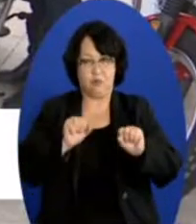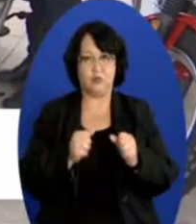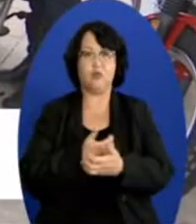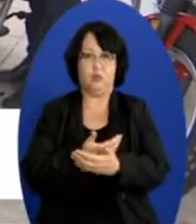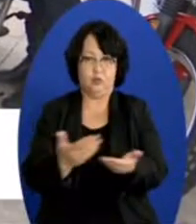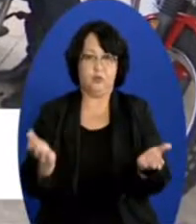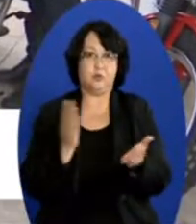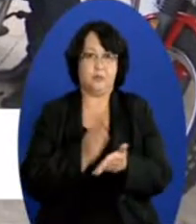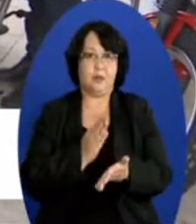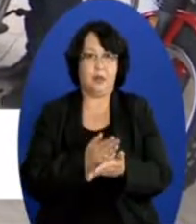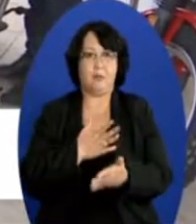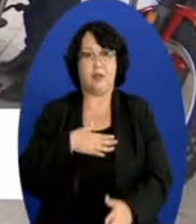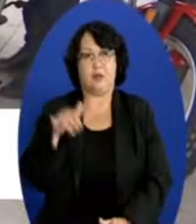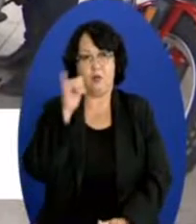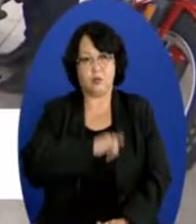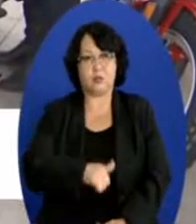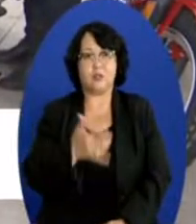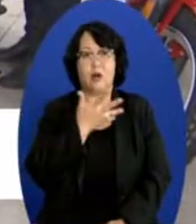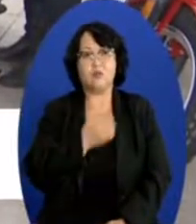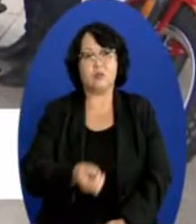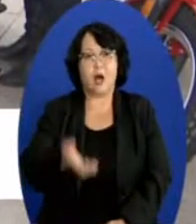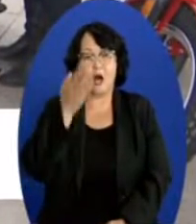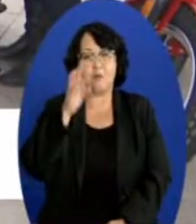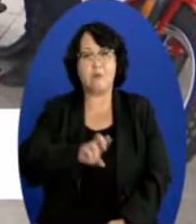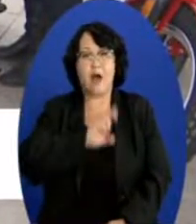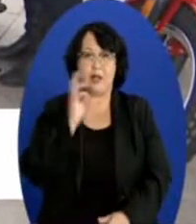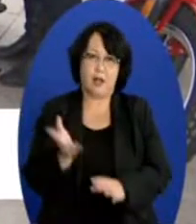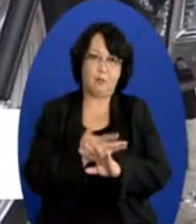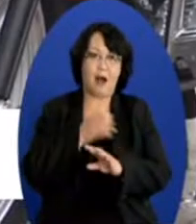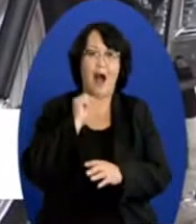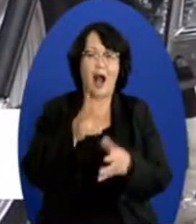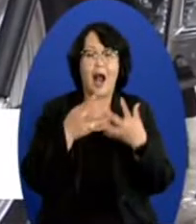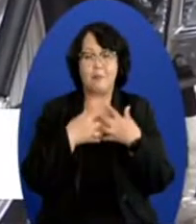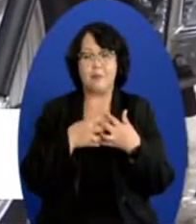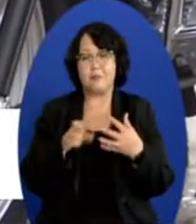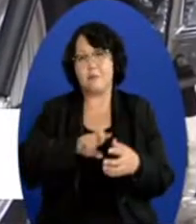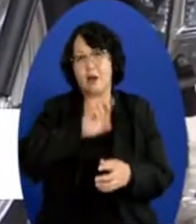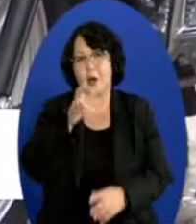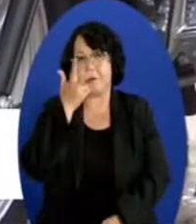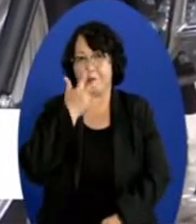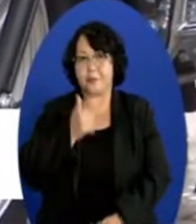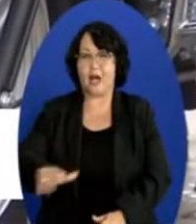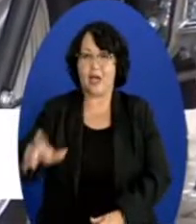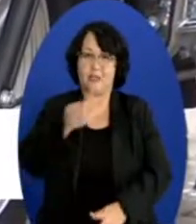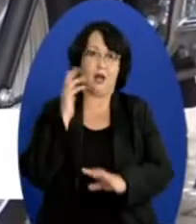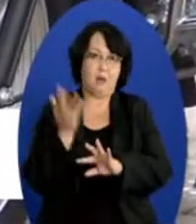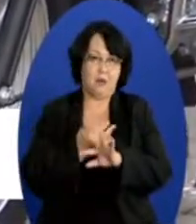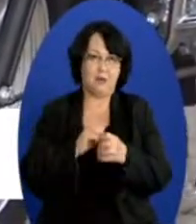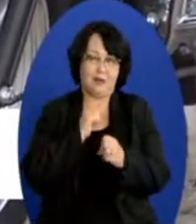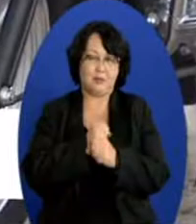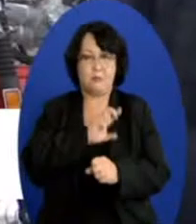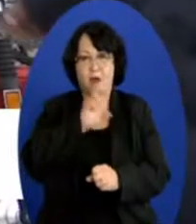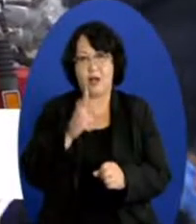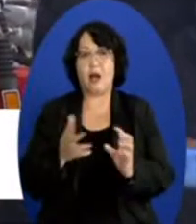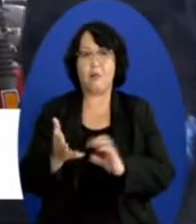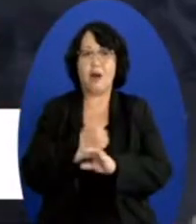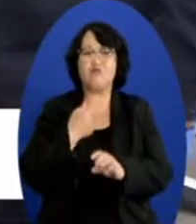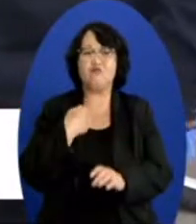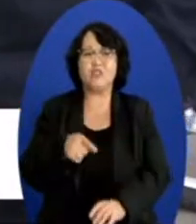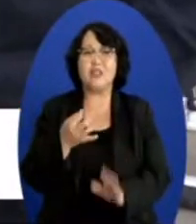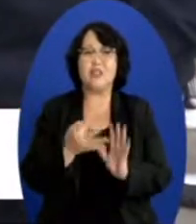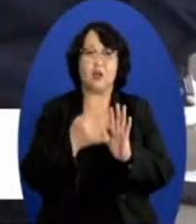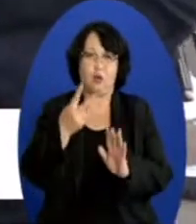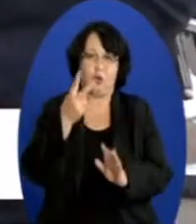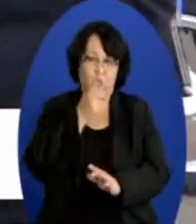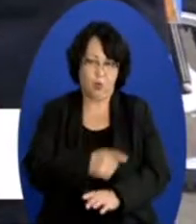байна. Манай улсад 500 гаруй байгаль хамгаалагч ан амьтан байгалийн үзэсгэлэнт газрыг хамгаалан ажиллаж байна. Нийт байгаль хамгаалагчдын 82%